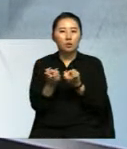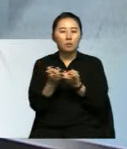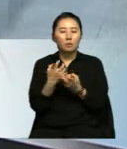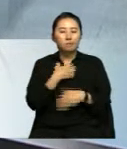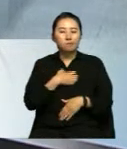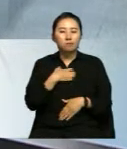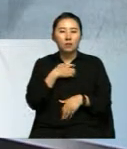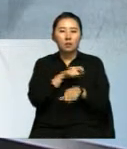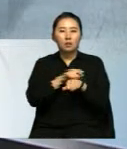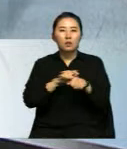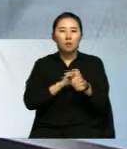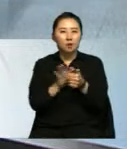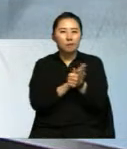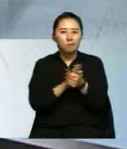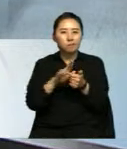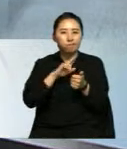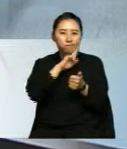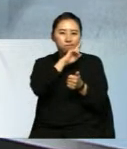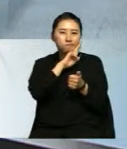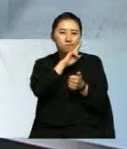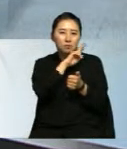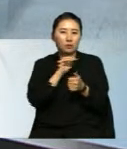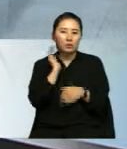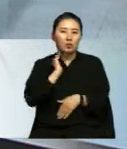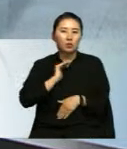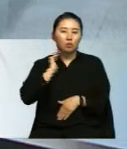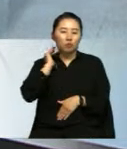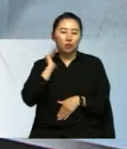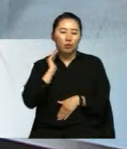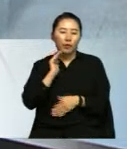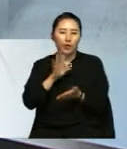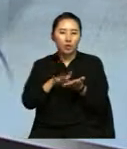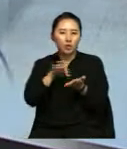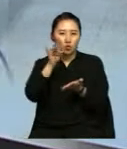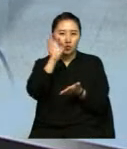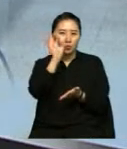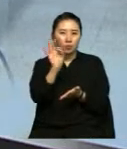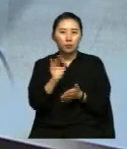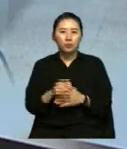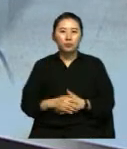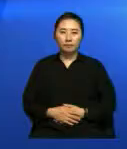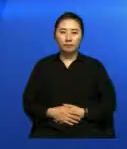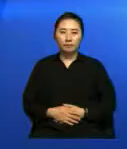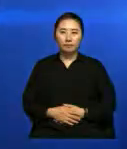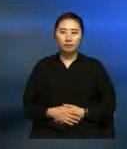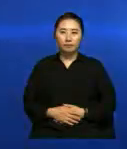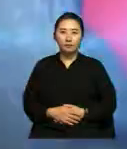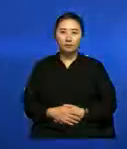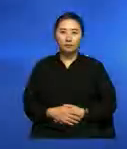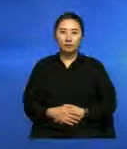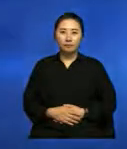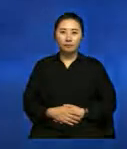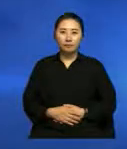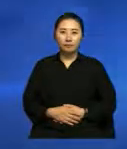특혜 의혹까지 불거지고 있습니다. 의정부시 의회 행감 이슈 이상범 기자가 전해드립니다.